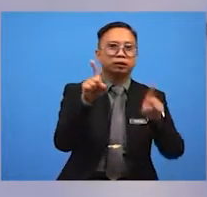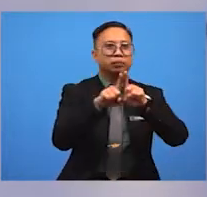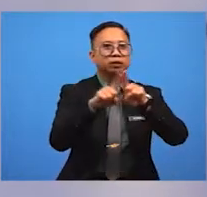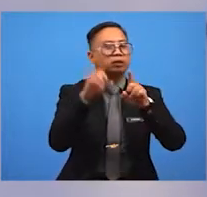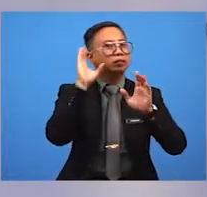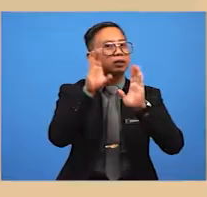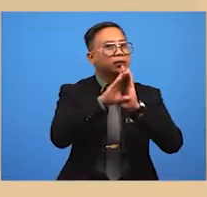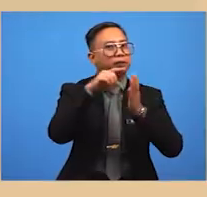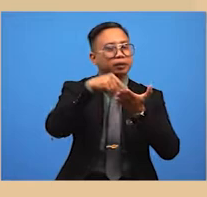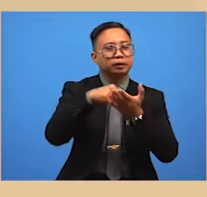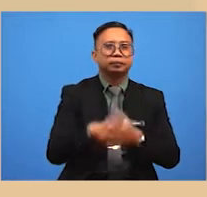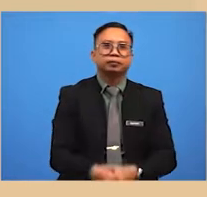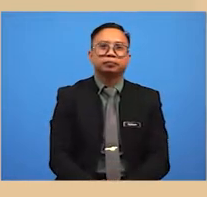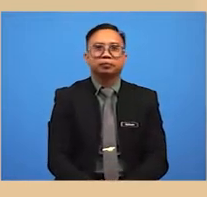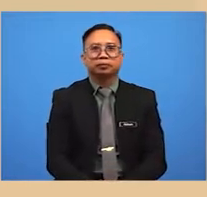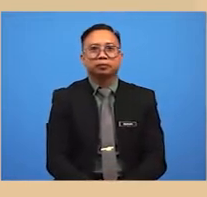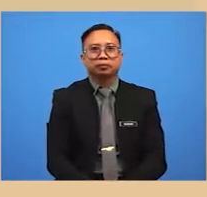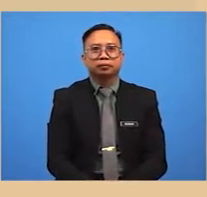ini.